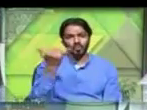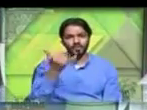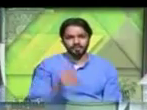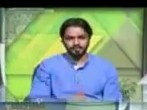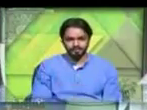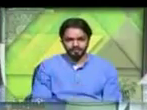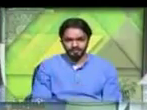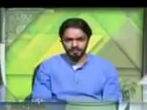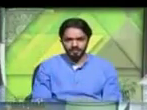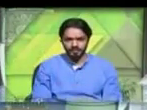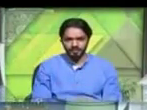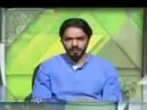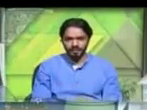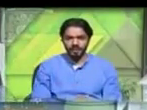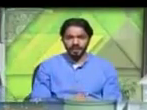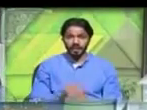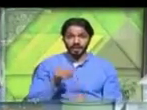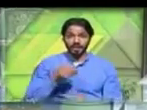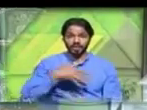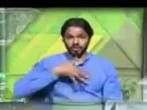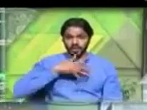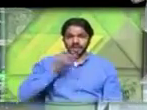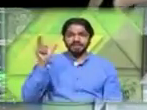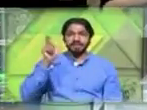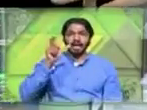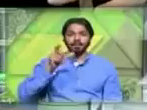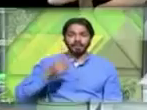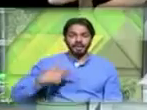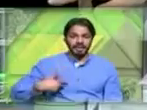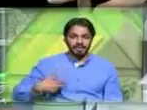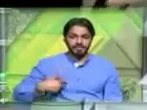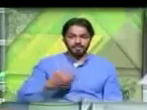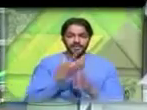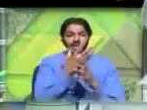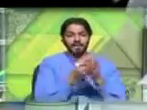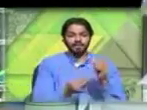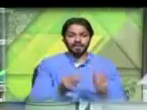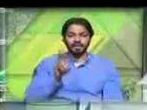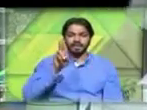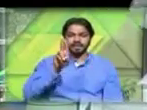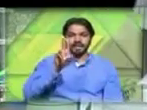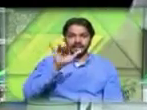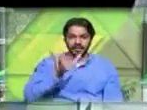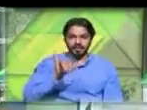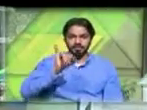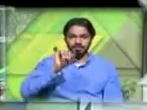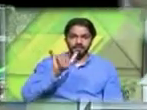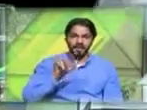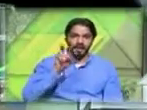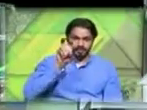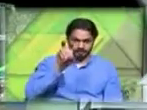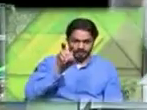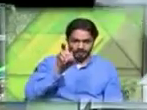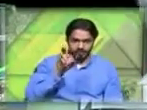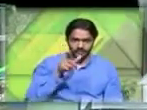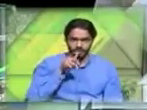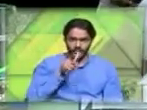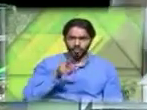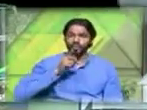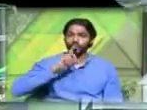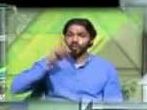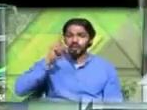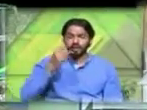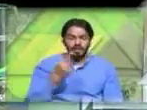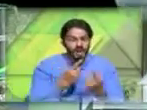تيمية رحمه الله كتبها في السنوات القليلة، كأنه كتبها في السنوات القليلة